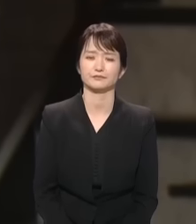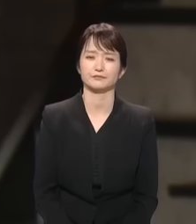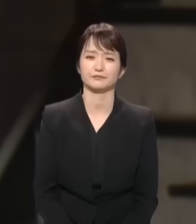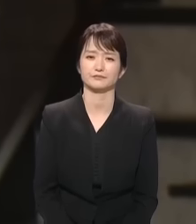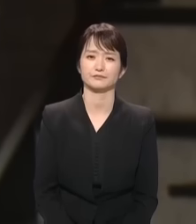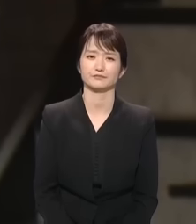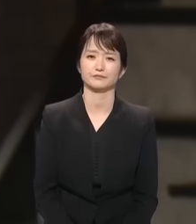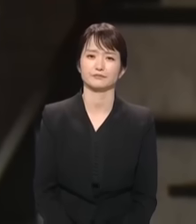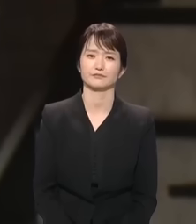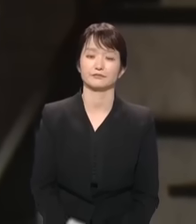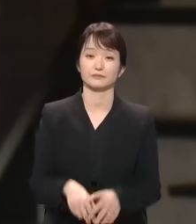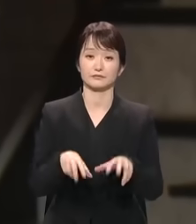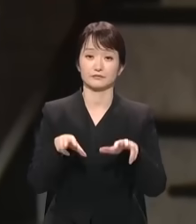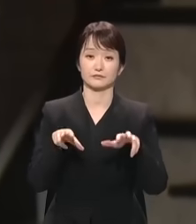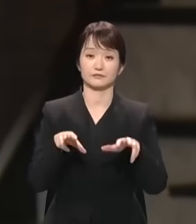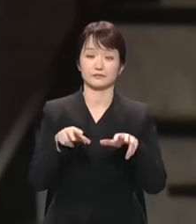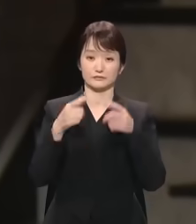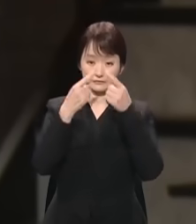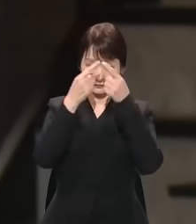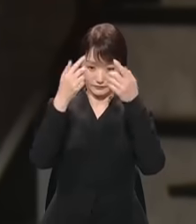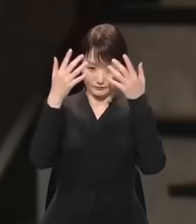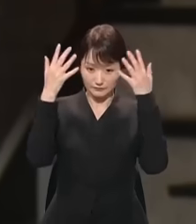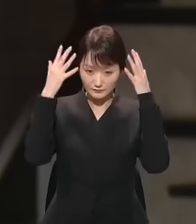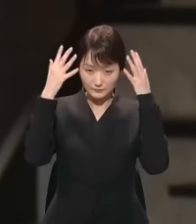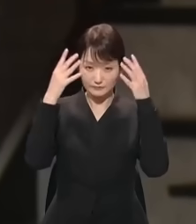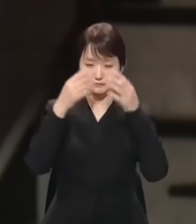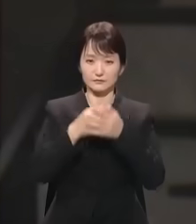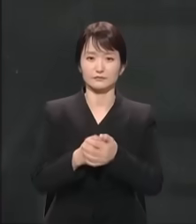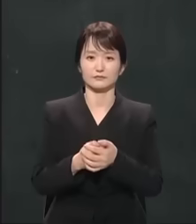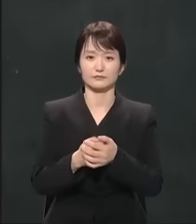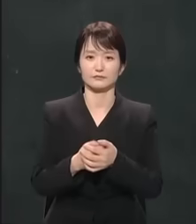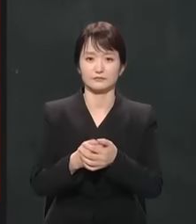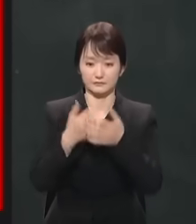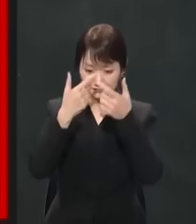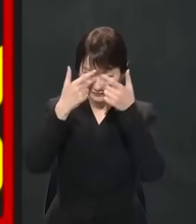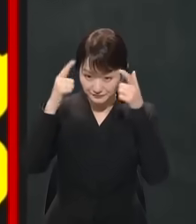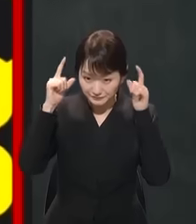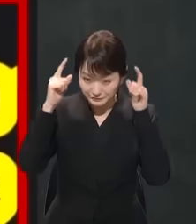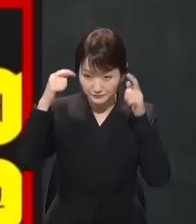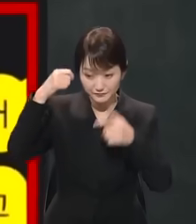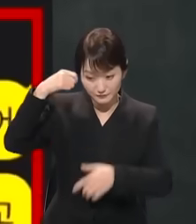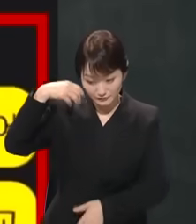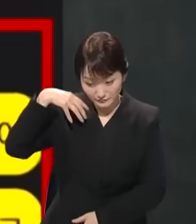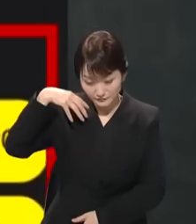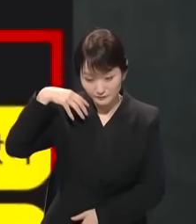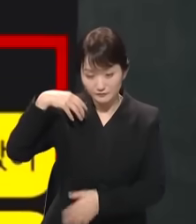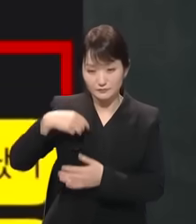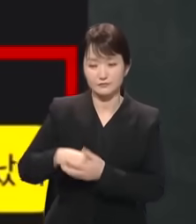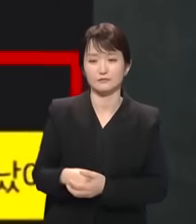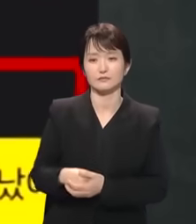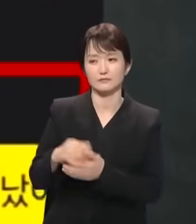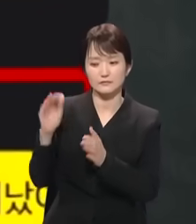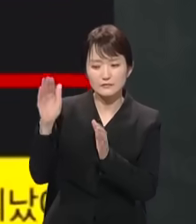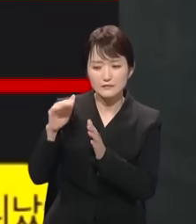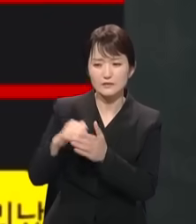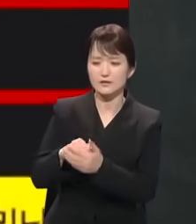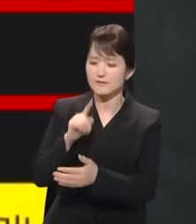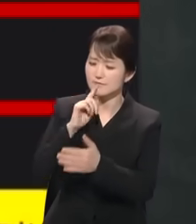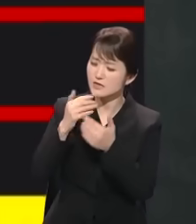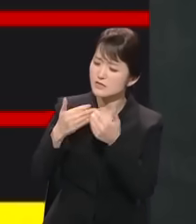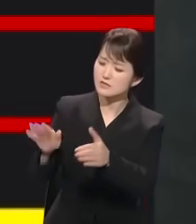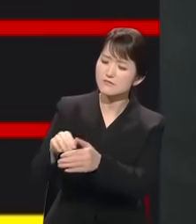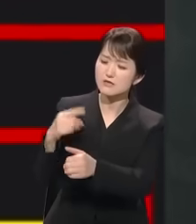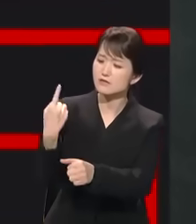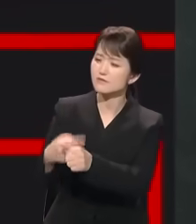보면 지금이 대학에서 또 특히 대학원에서이 석박사 과정 학생들을 놓고 이렇게 하는 것은